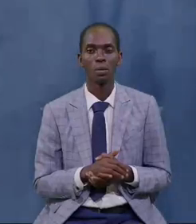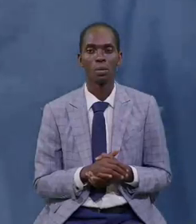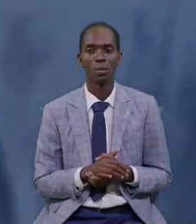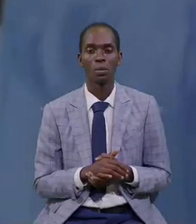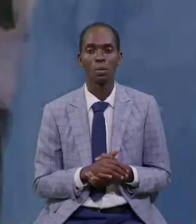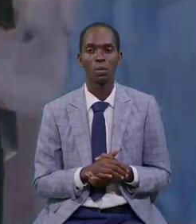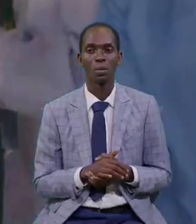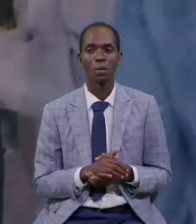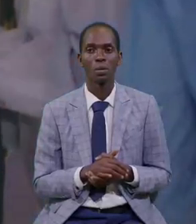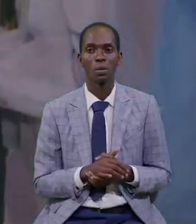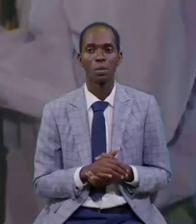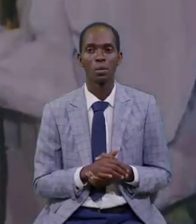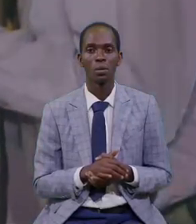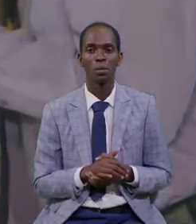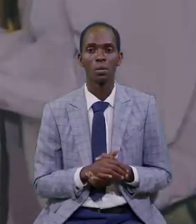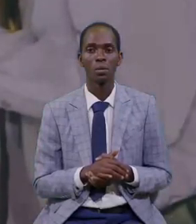plaît